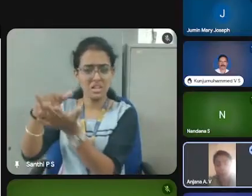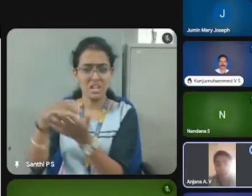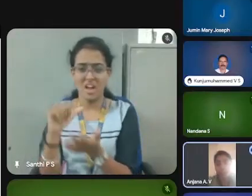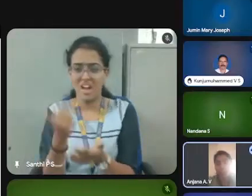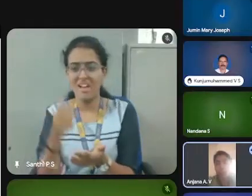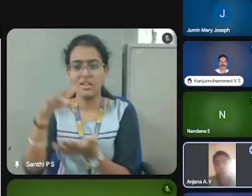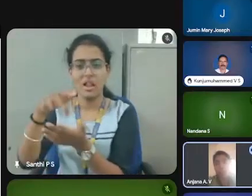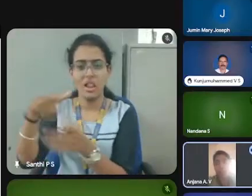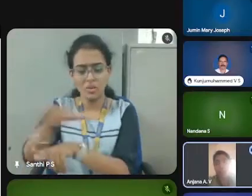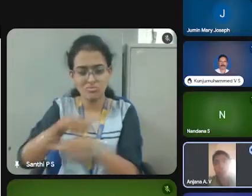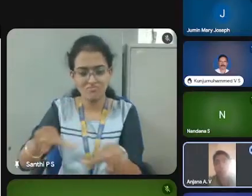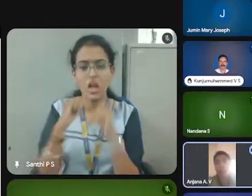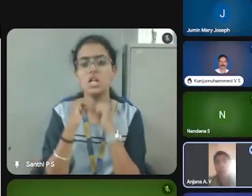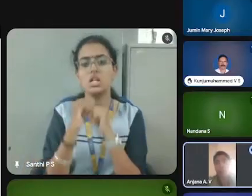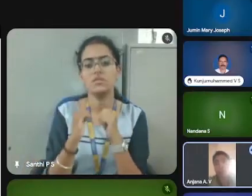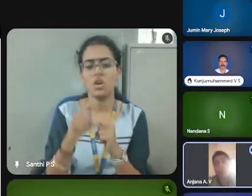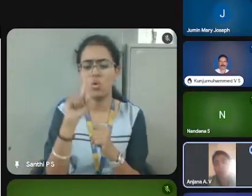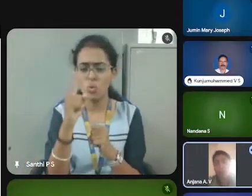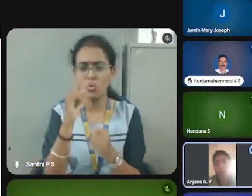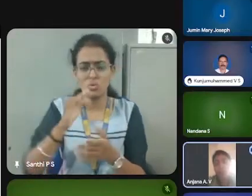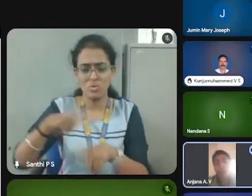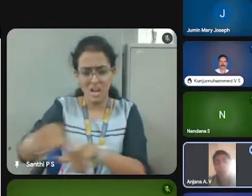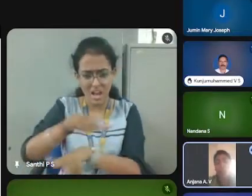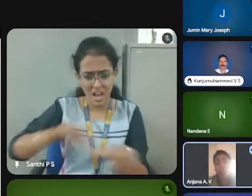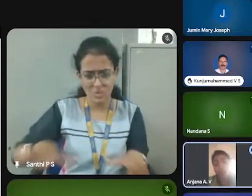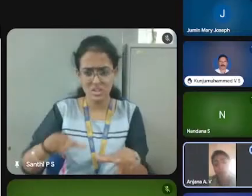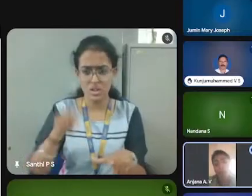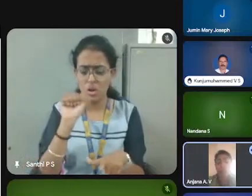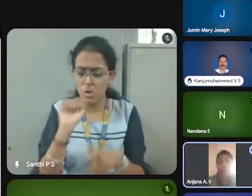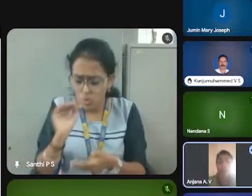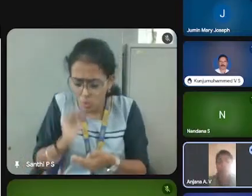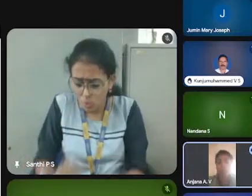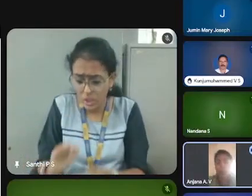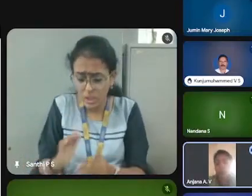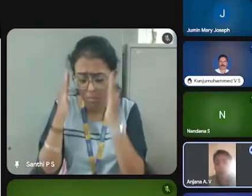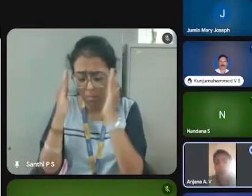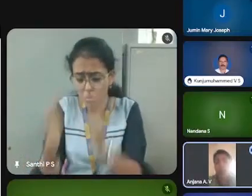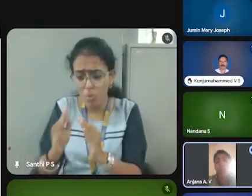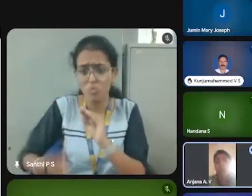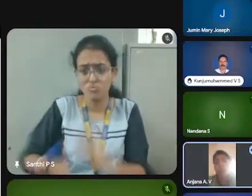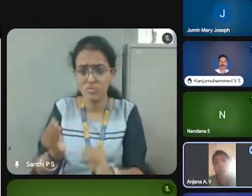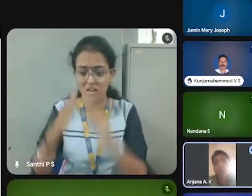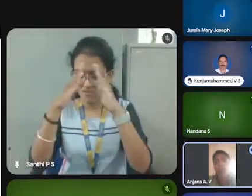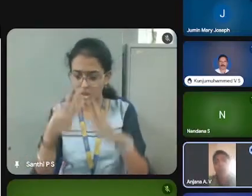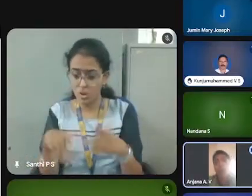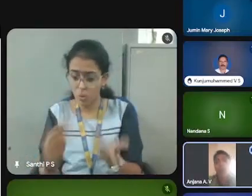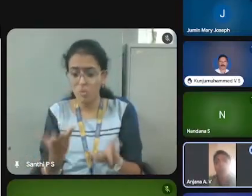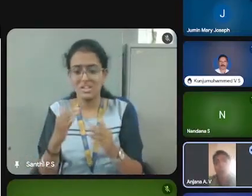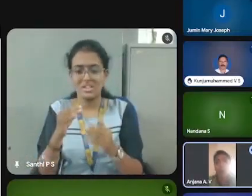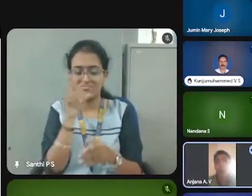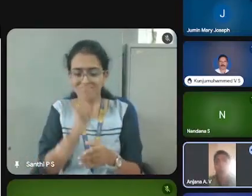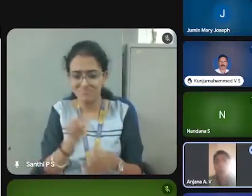ഡിഫിക്കൽട്ട് തന്നെ ആയിരിക്കും. അപ്പം ഏതെങ്കിലും ഒരു ലാംഗ്വേജ് ഏതാണ് ആ കുട്ടി കൂടുതലായിട്ട് വീട്ടിൽ അല്ലെങ്കിൽ കൂടുതലായിട്ട് എക്സ്പോഷർ വരുന്ന ആ